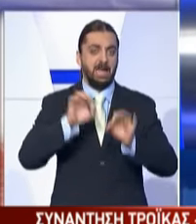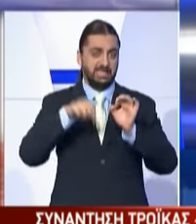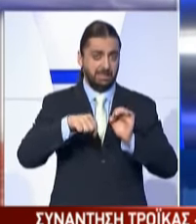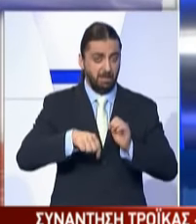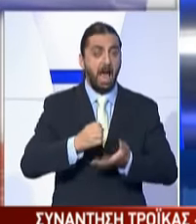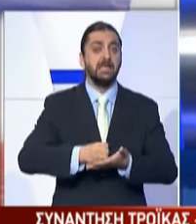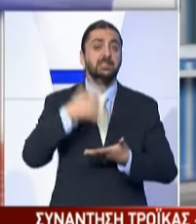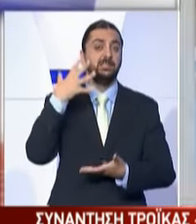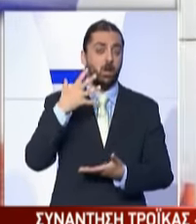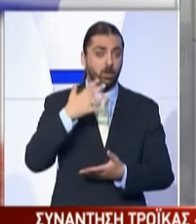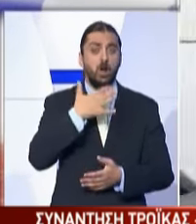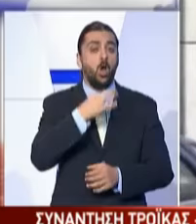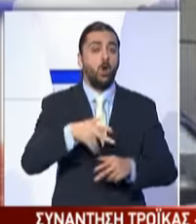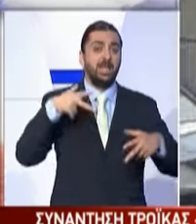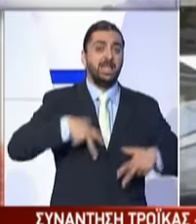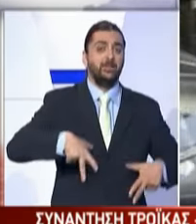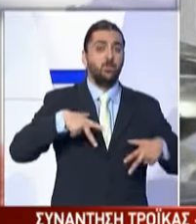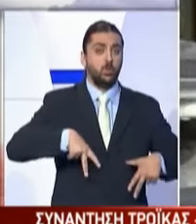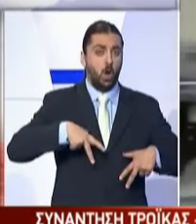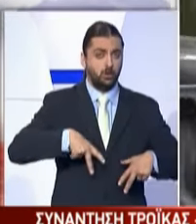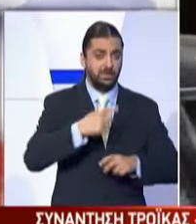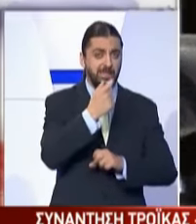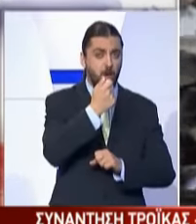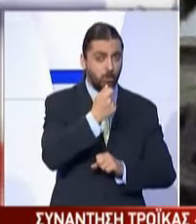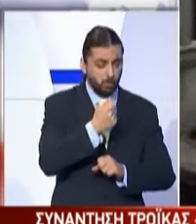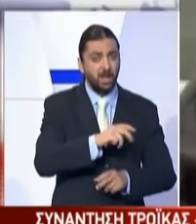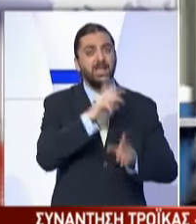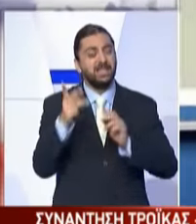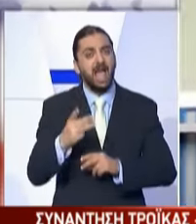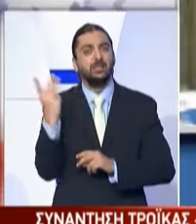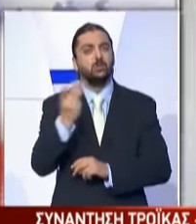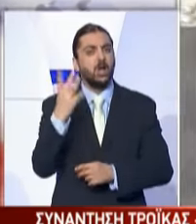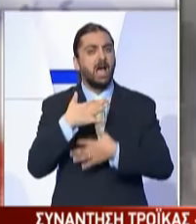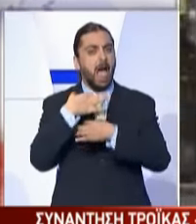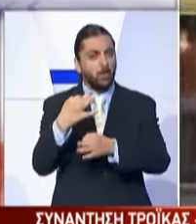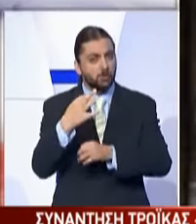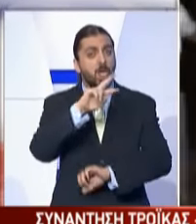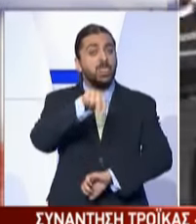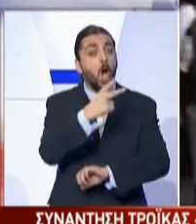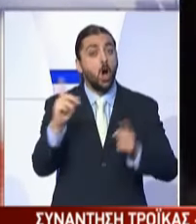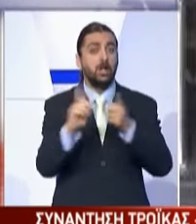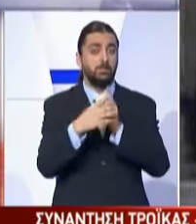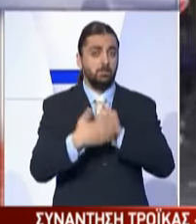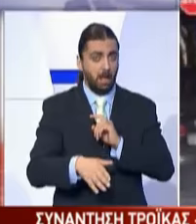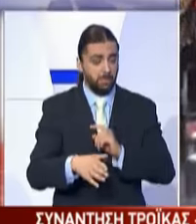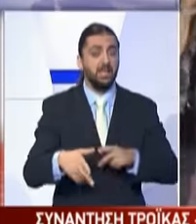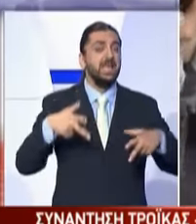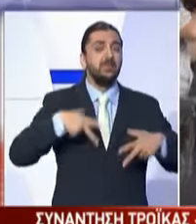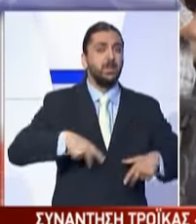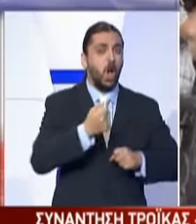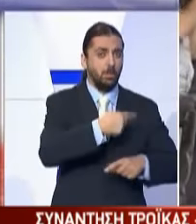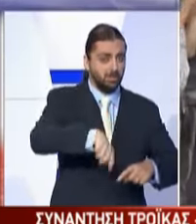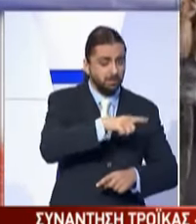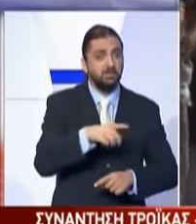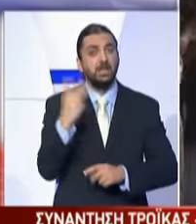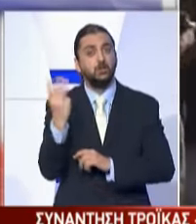σήμερα με την 2ωρη συνάντηση που είχαν οι εκπρόσωποι των δανειστών μας με τον Υπουργό Οικονομικών. Το οικονομικό επιτελείο της κυβέρνησης έθεσε στην